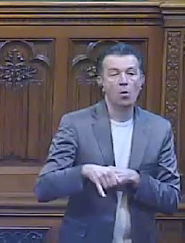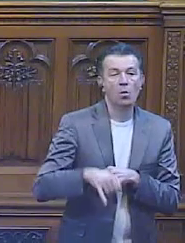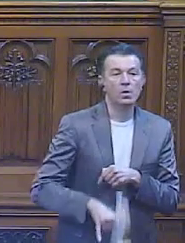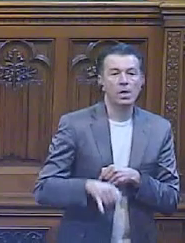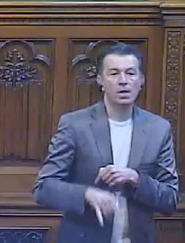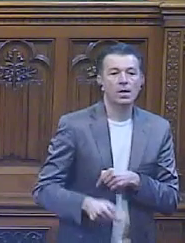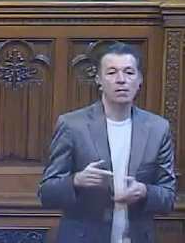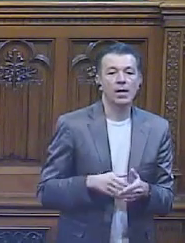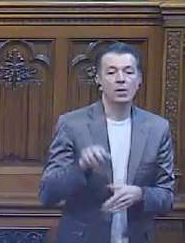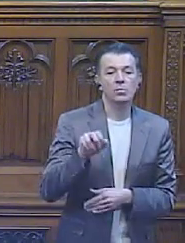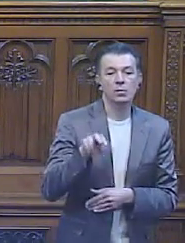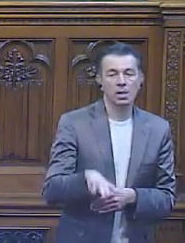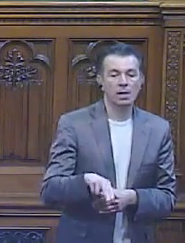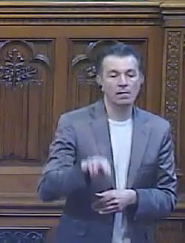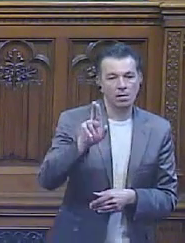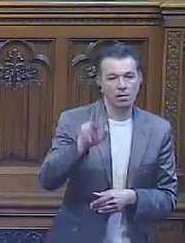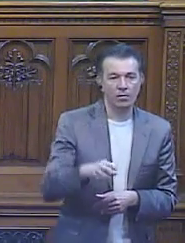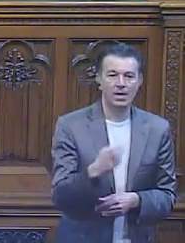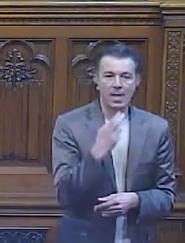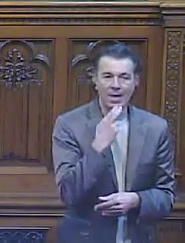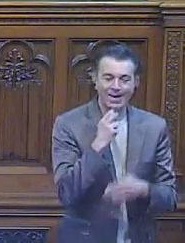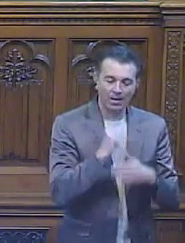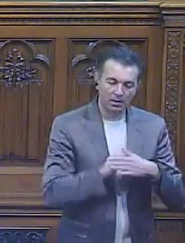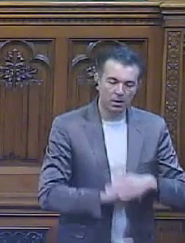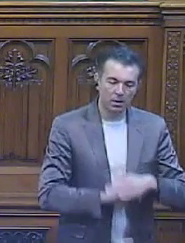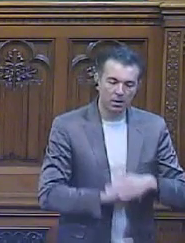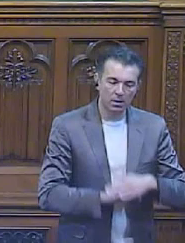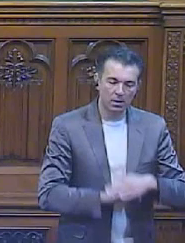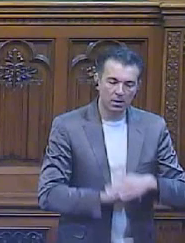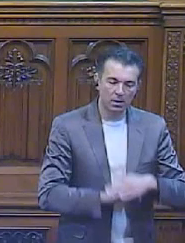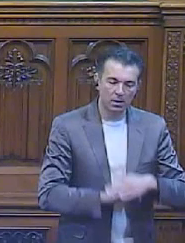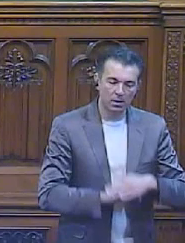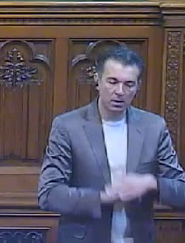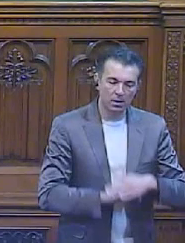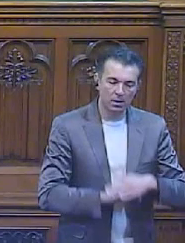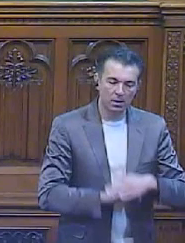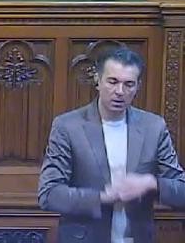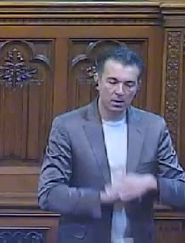Januar 2013 die Wiener Energieunterstützung